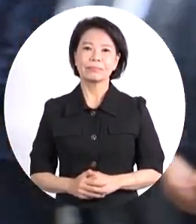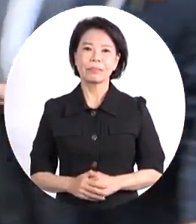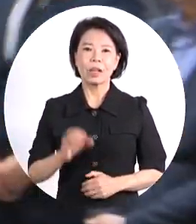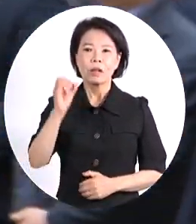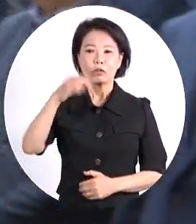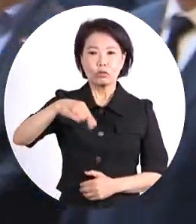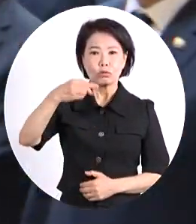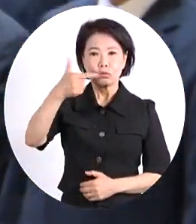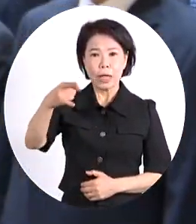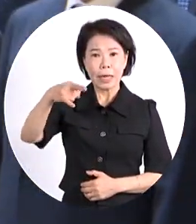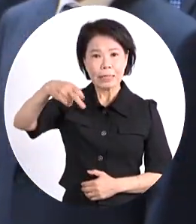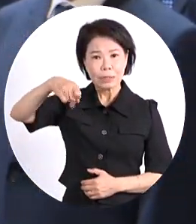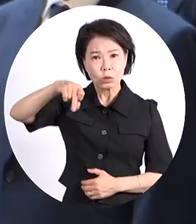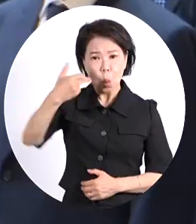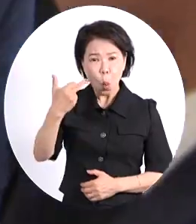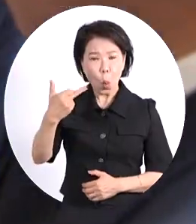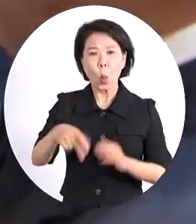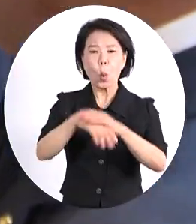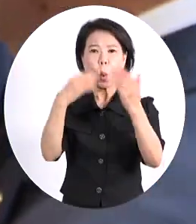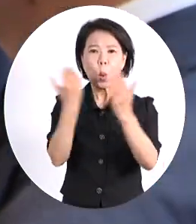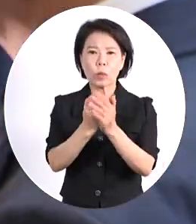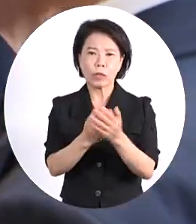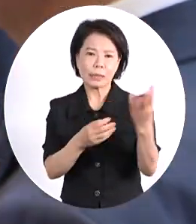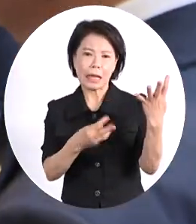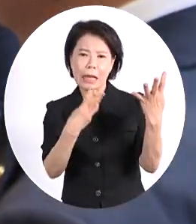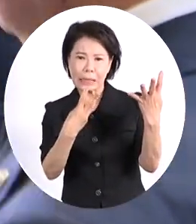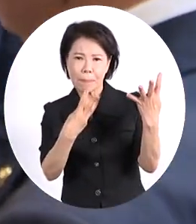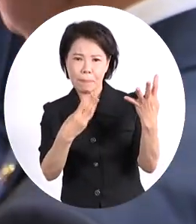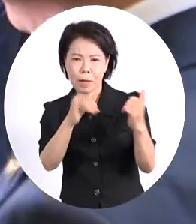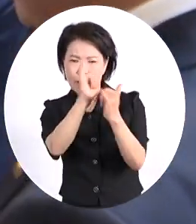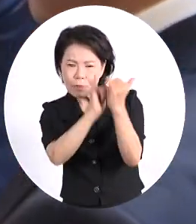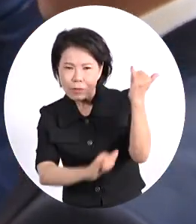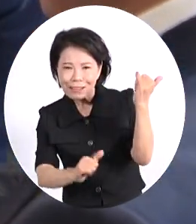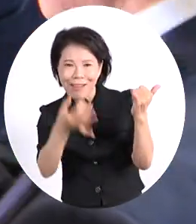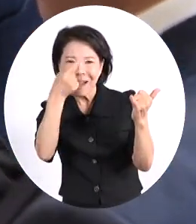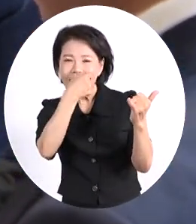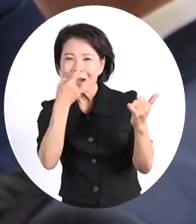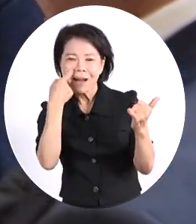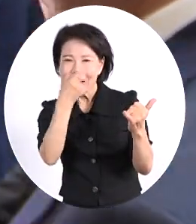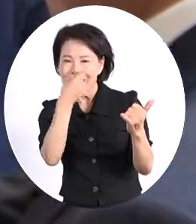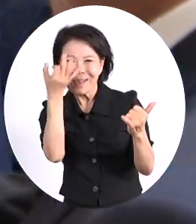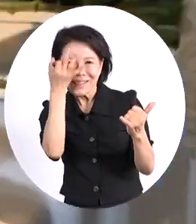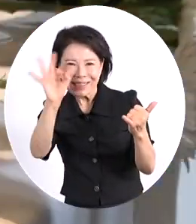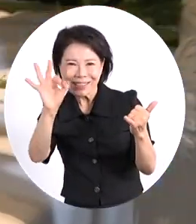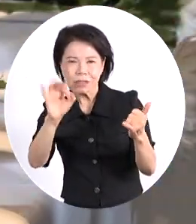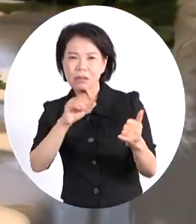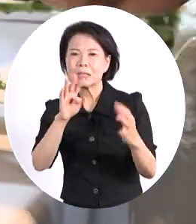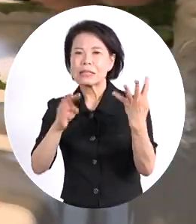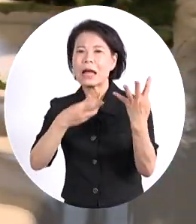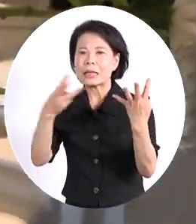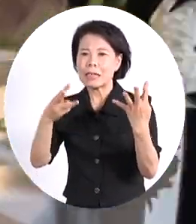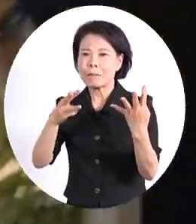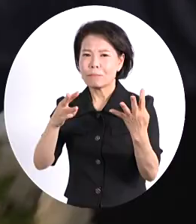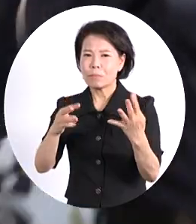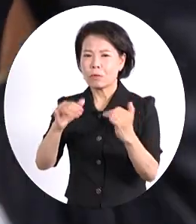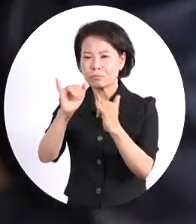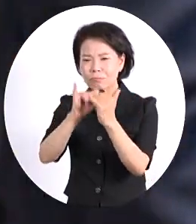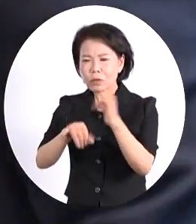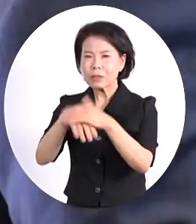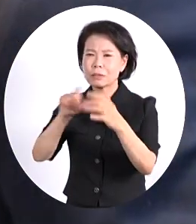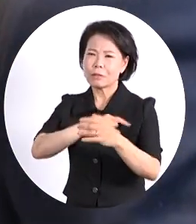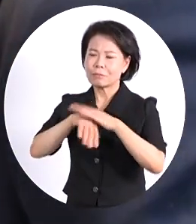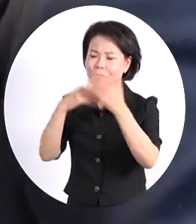제주특별자치도가 유네스코 세계기록유산에 등재된 제주 4.3 기록물의 인증서를 4.3 영령들에게 봉헌하며 제주